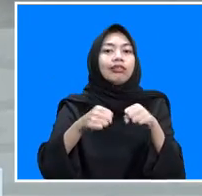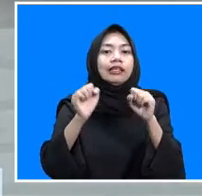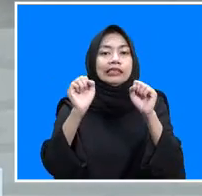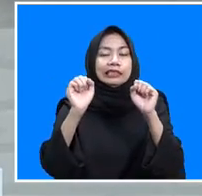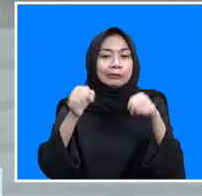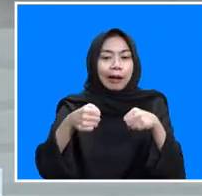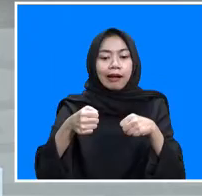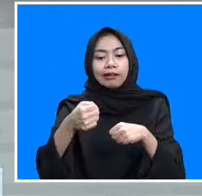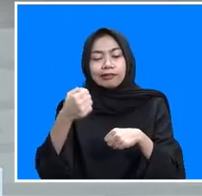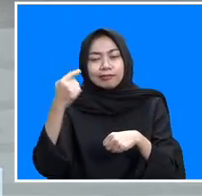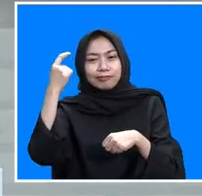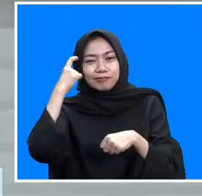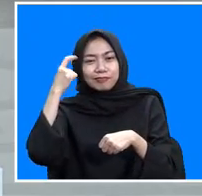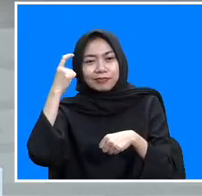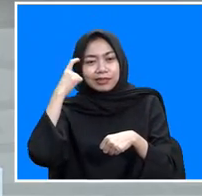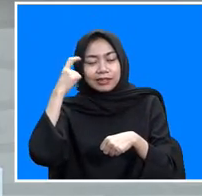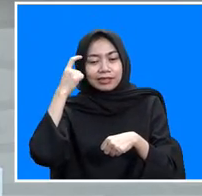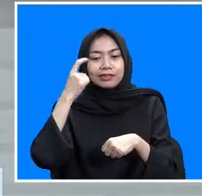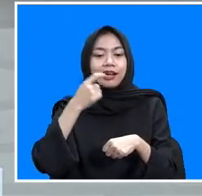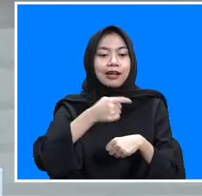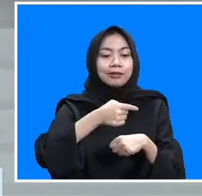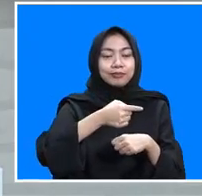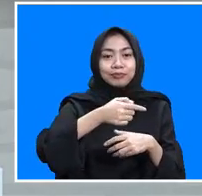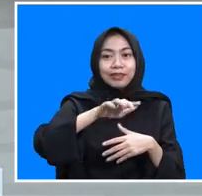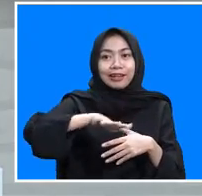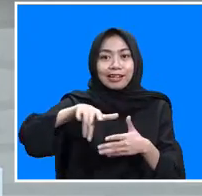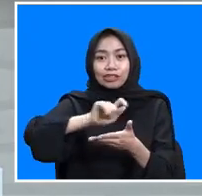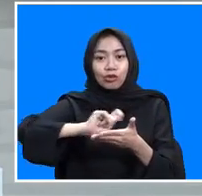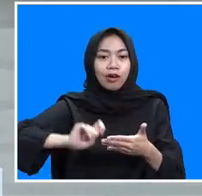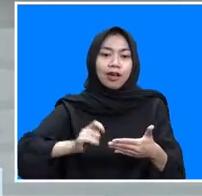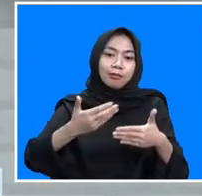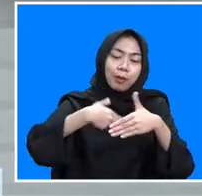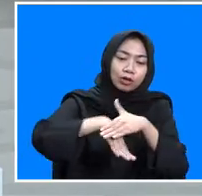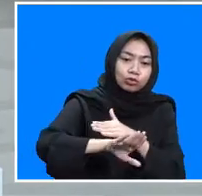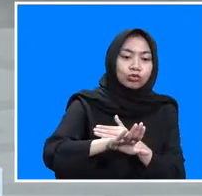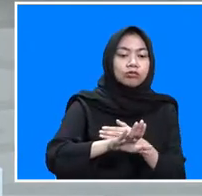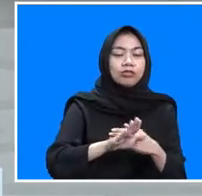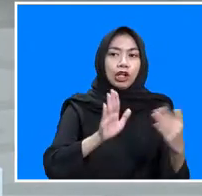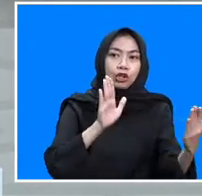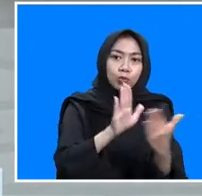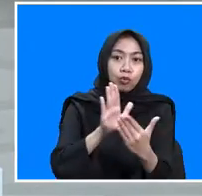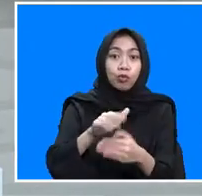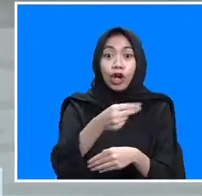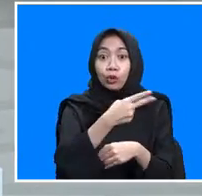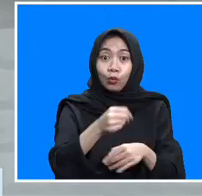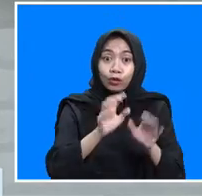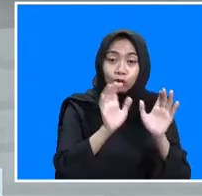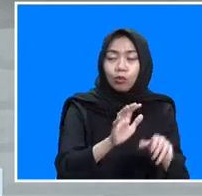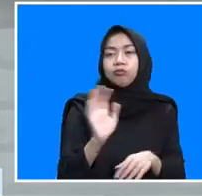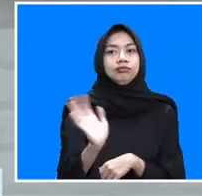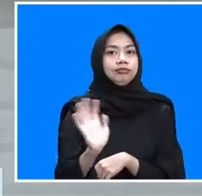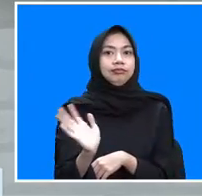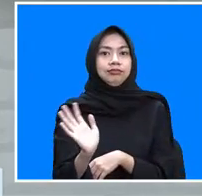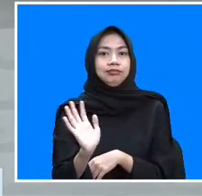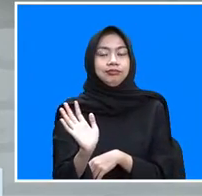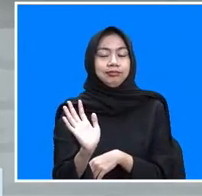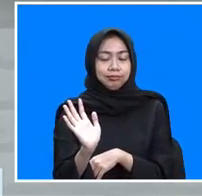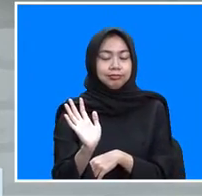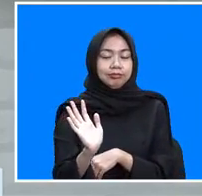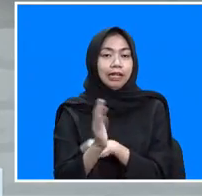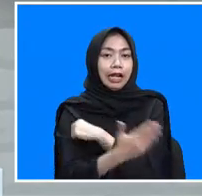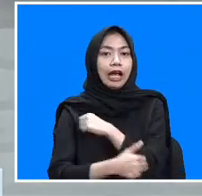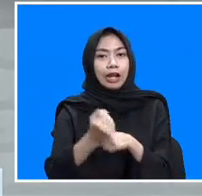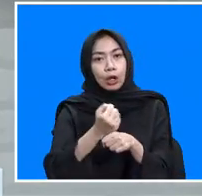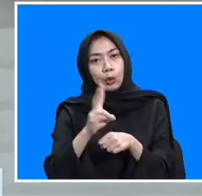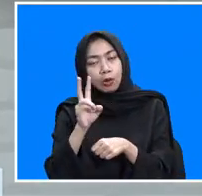bisa untuk kembali melakukan pembelajaran tatap muka di semua sekolah-sekolah. Jadi bukan hanya di Indonesia dalam konteks ini, tapi juga di